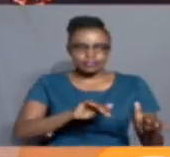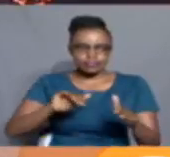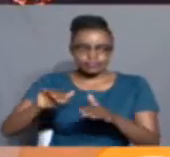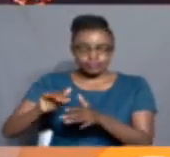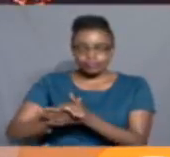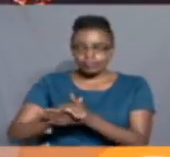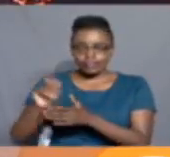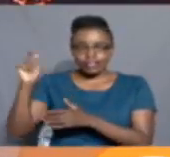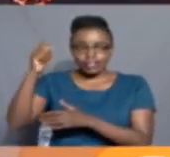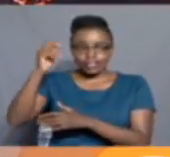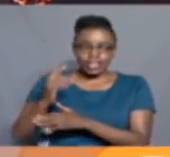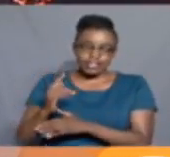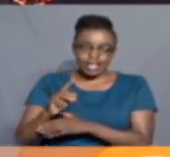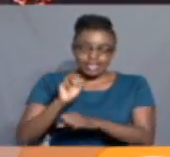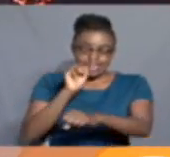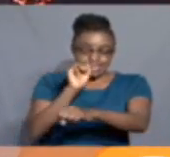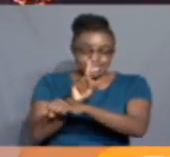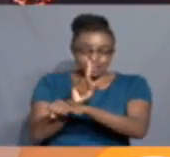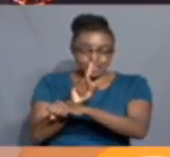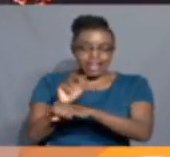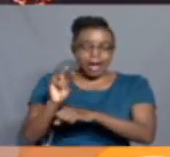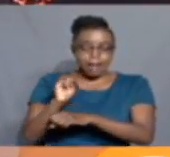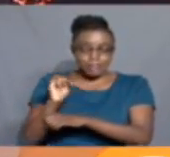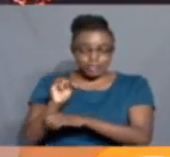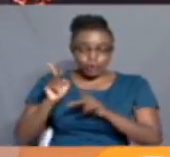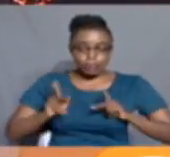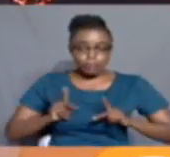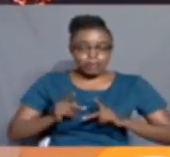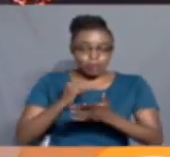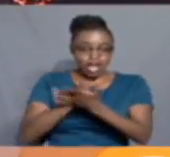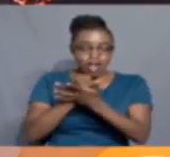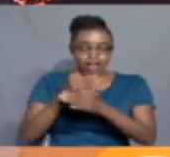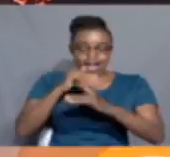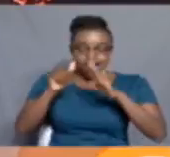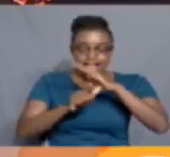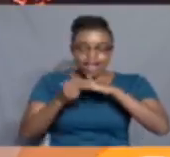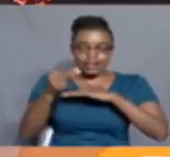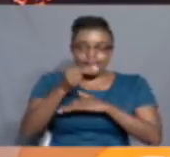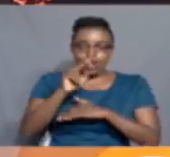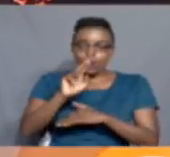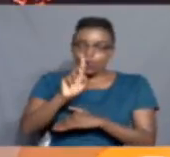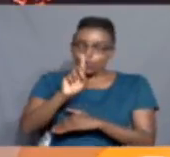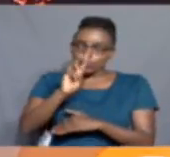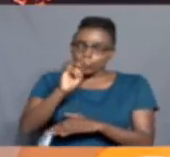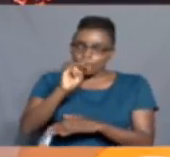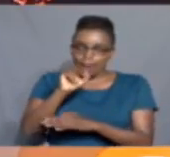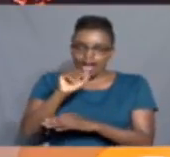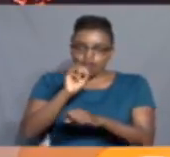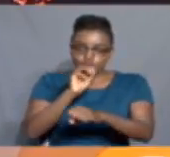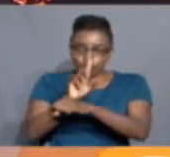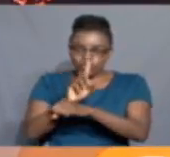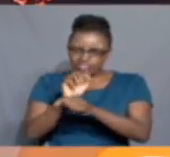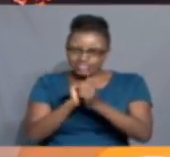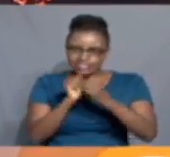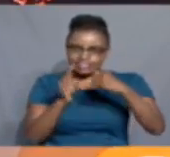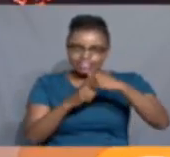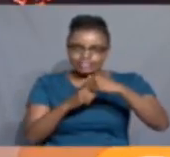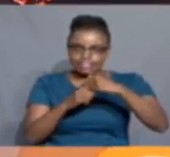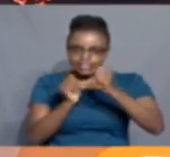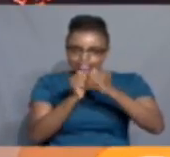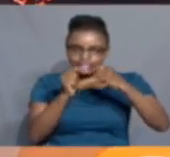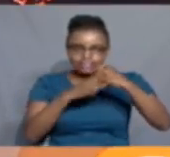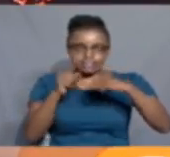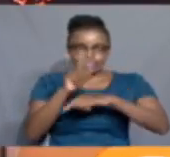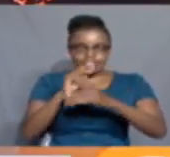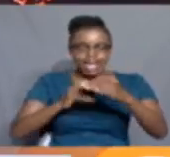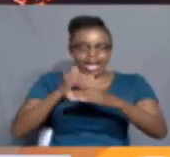Jumla ya wakenya milioni 11 wamesajiliwa katika mpango wa serikali wa huduma namba takriban siku 16 tangu kuzinduliwa kwa shughuli hiyo